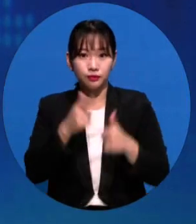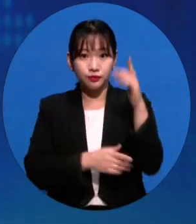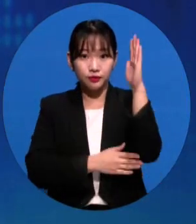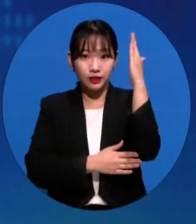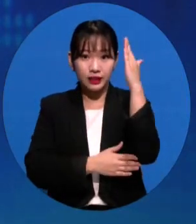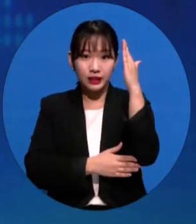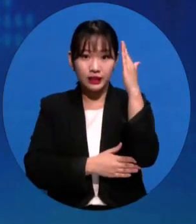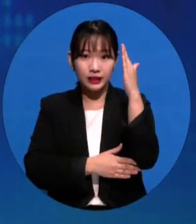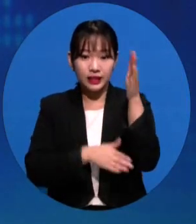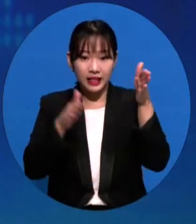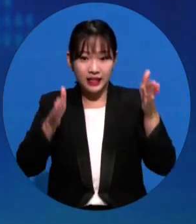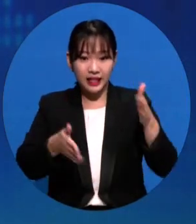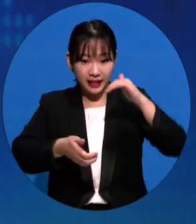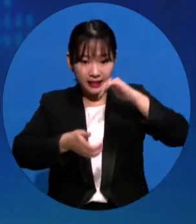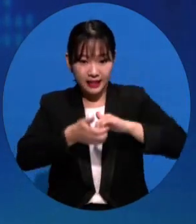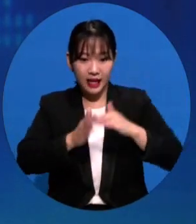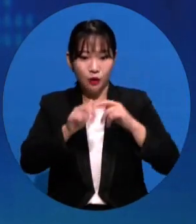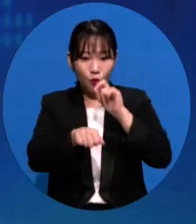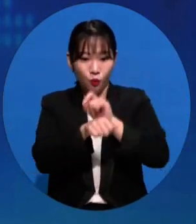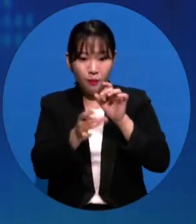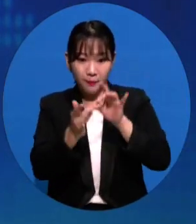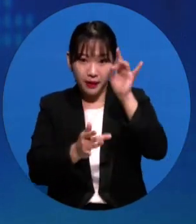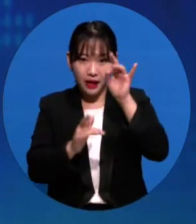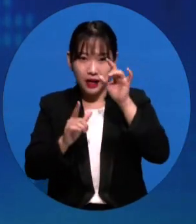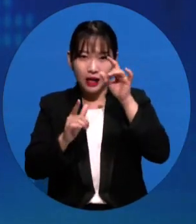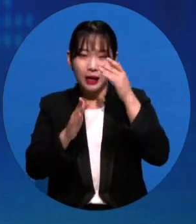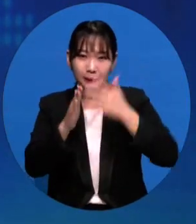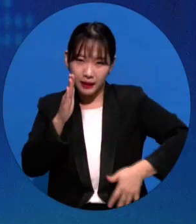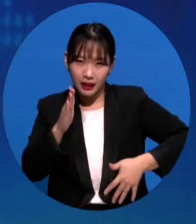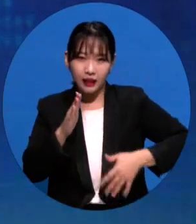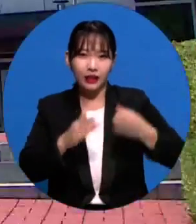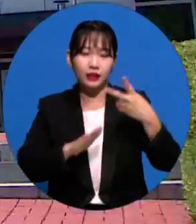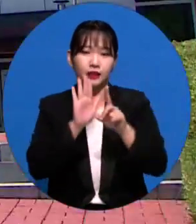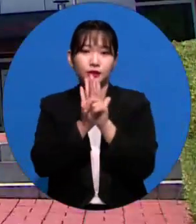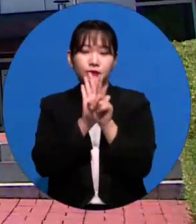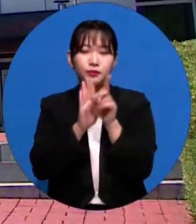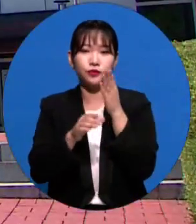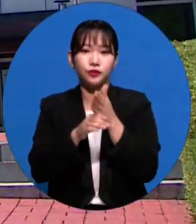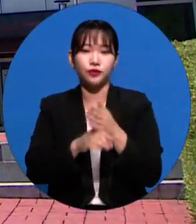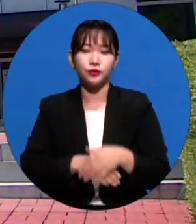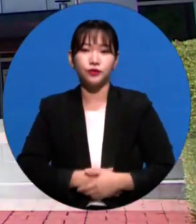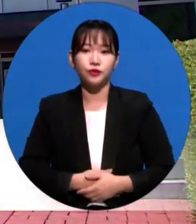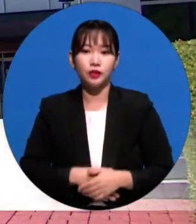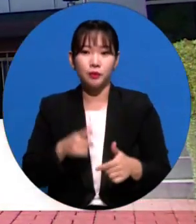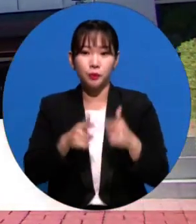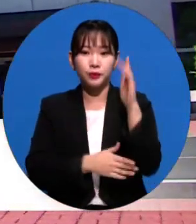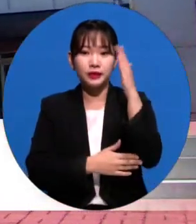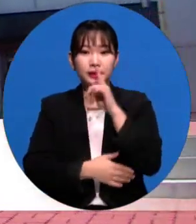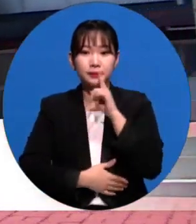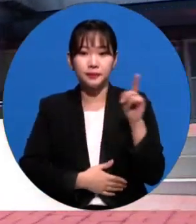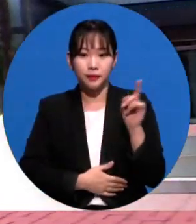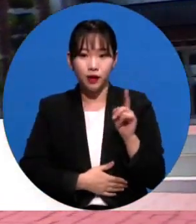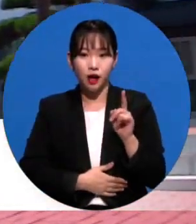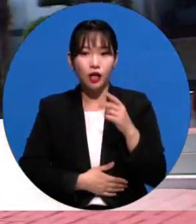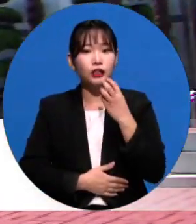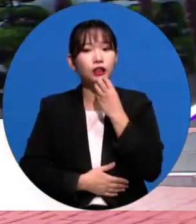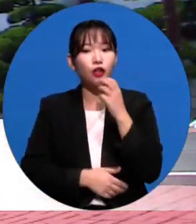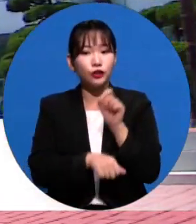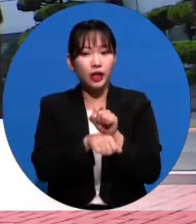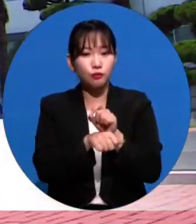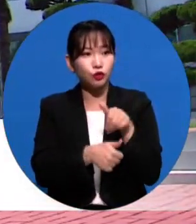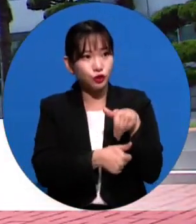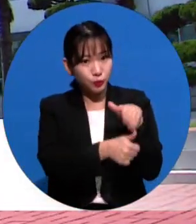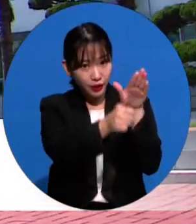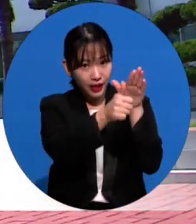목포시의 임기제 공무원 채용이 일부 불발돼 재공모가 이루어지고 있습니다. 목포시에 따르면 서울사무소에